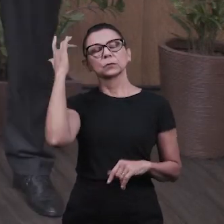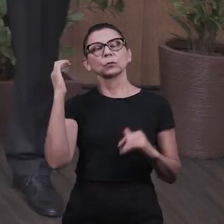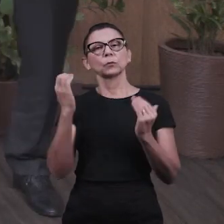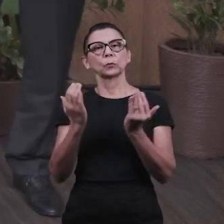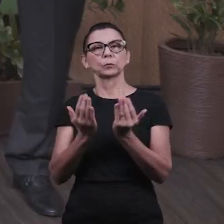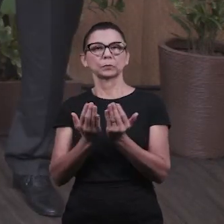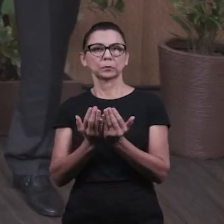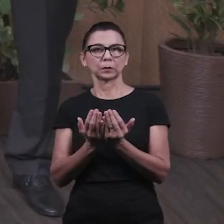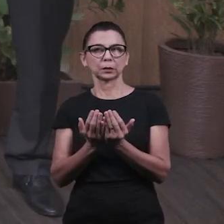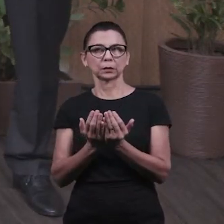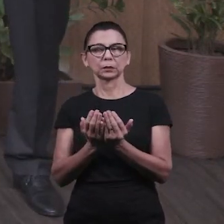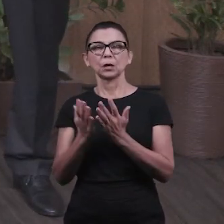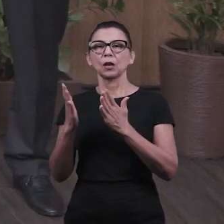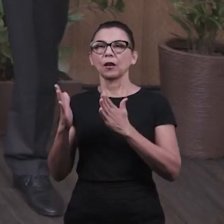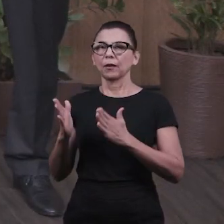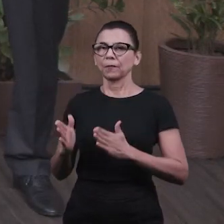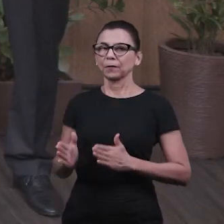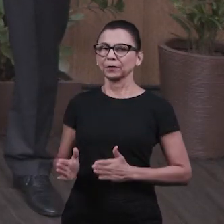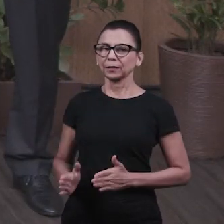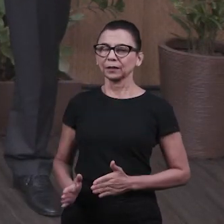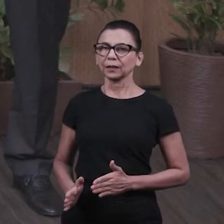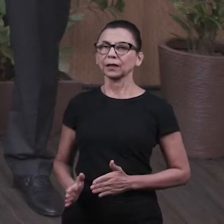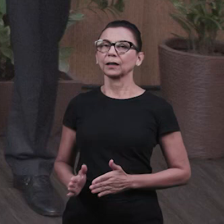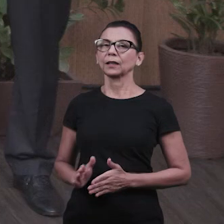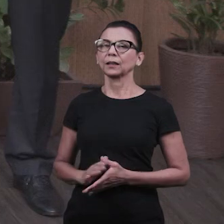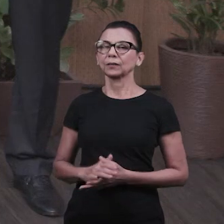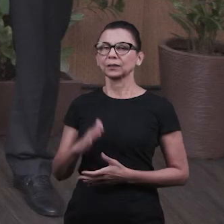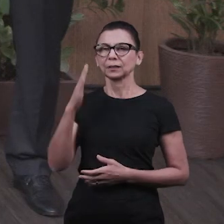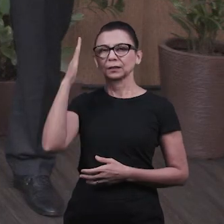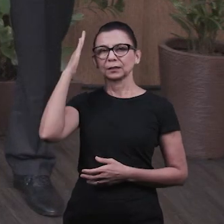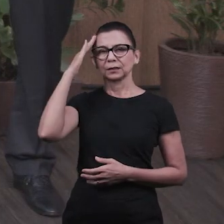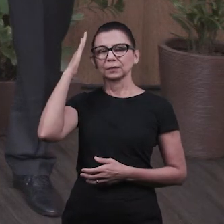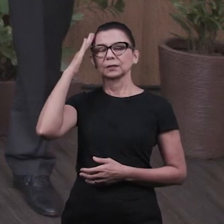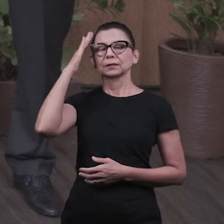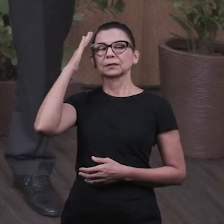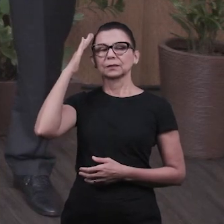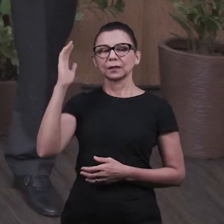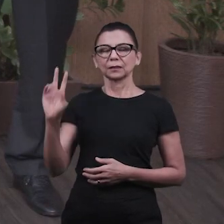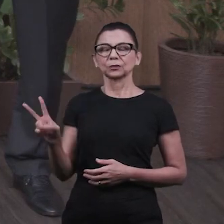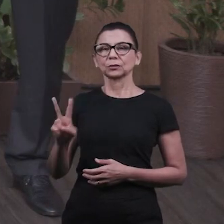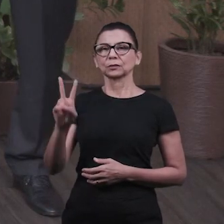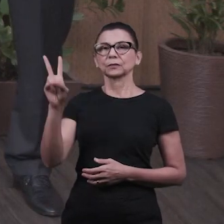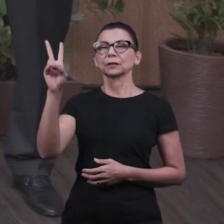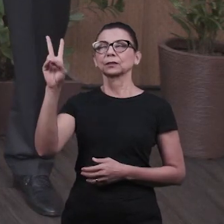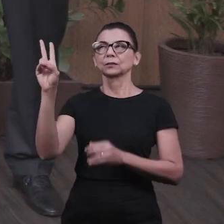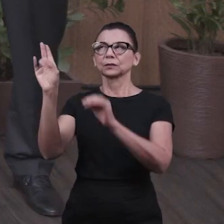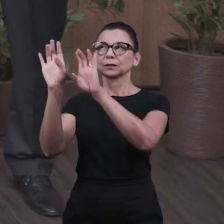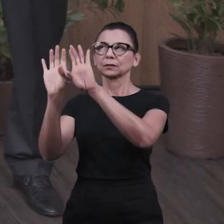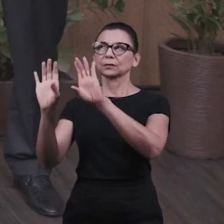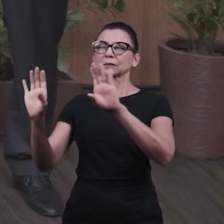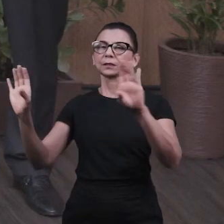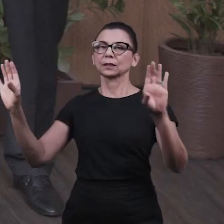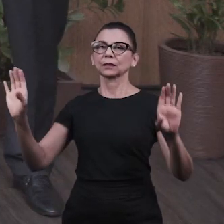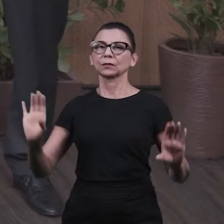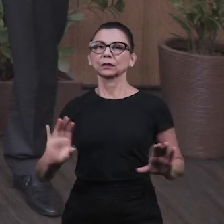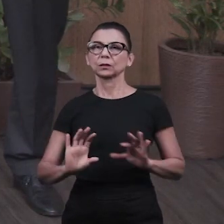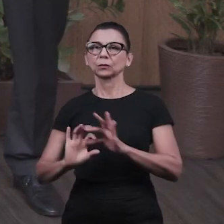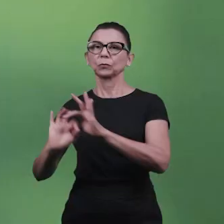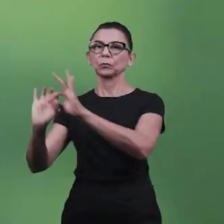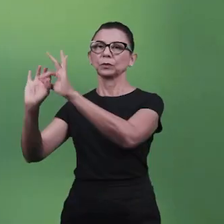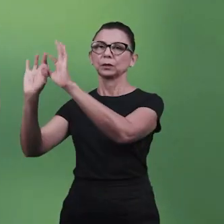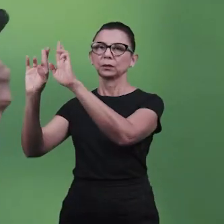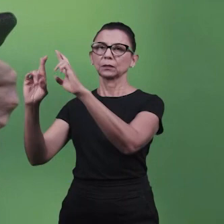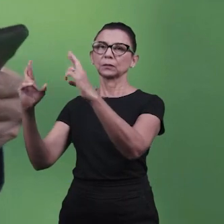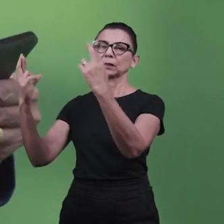celui-là, il n'ouvre pas main des valeurs célestes qui le relient au royaume de Dieu.